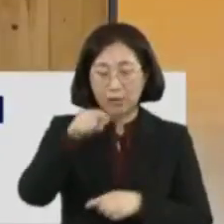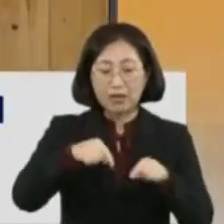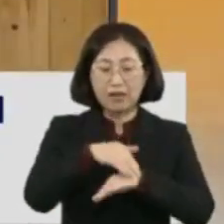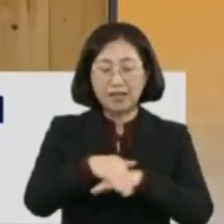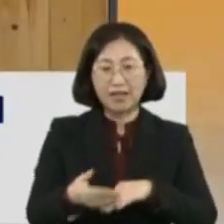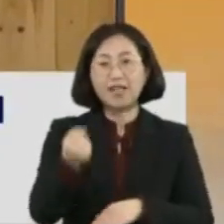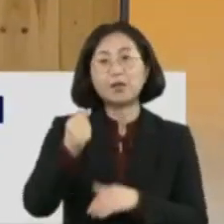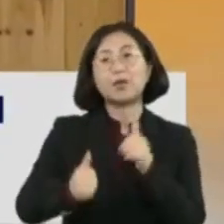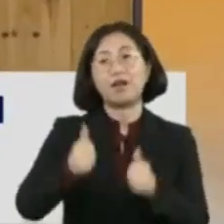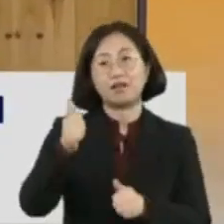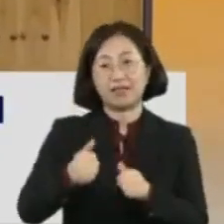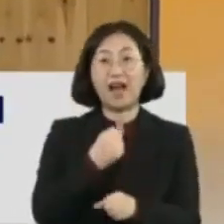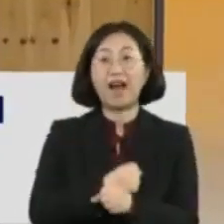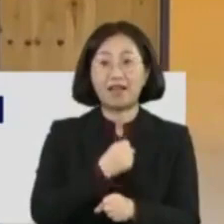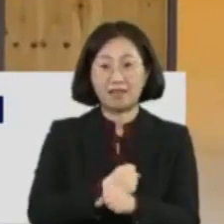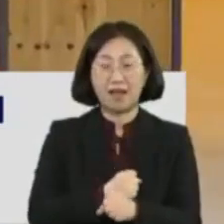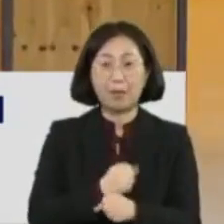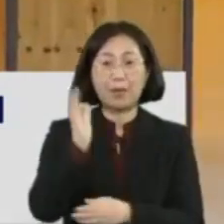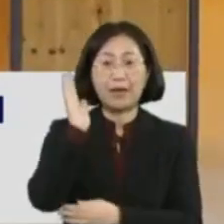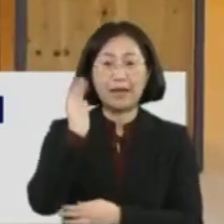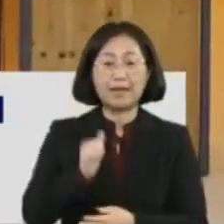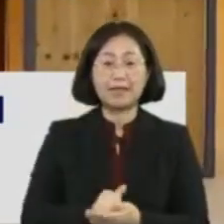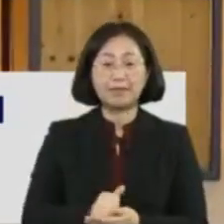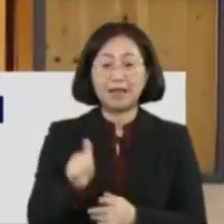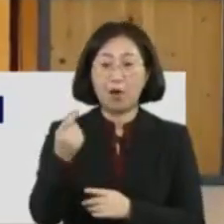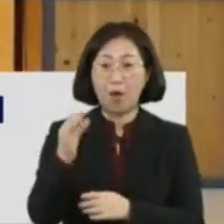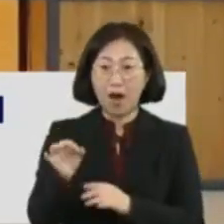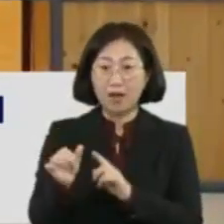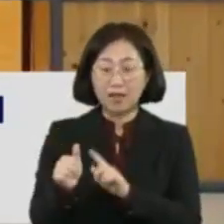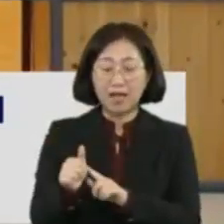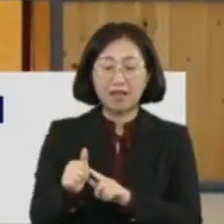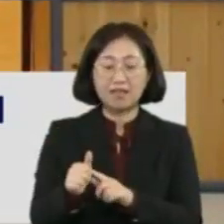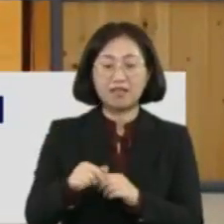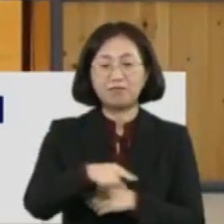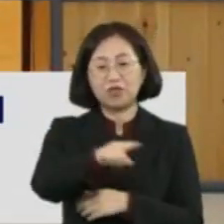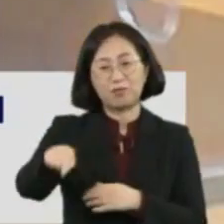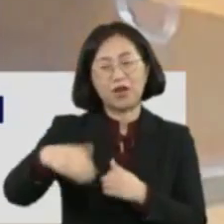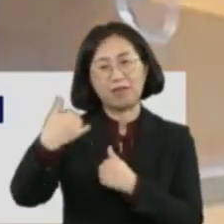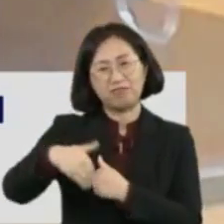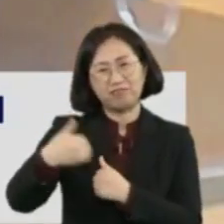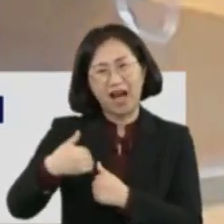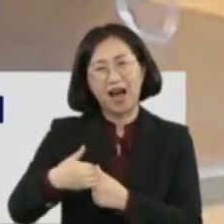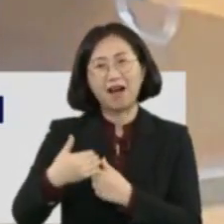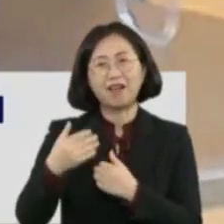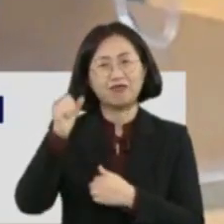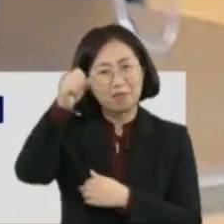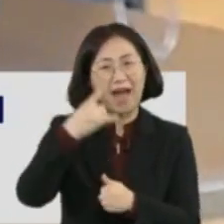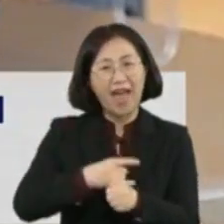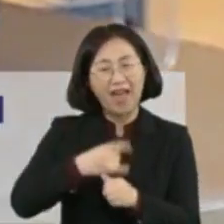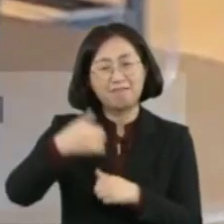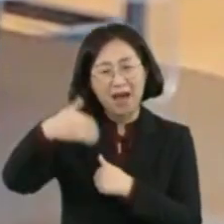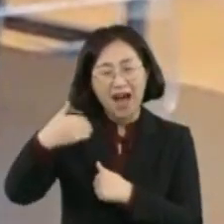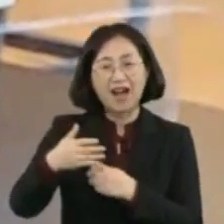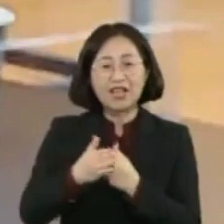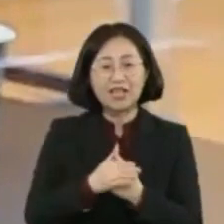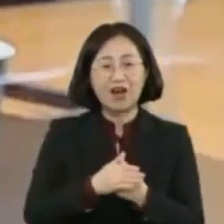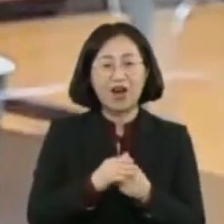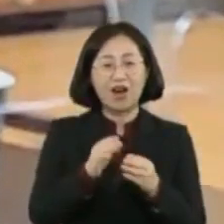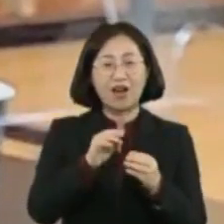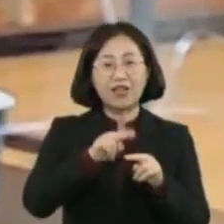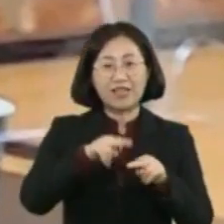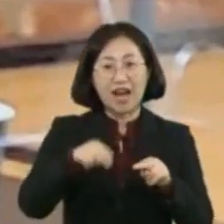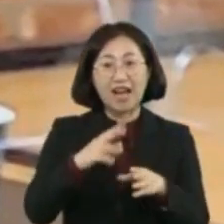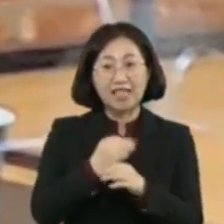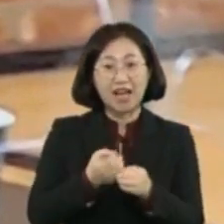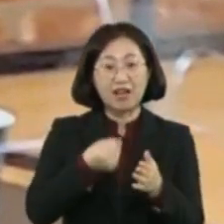정책으로 경쟁하겠다고 말했습니다. 황 시장은 주변에 경선 참여 요구가 많았다면서 시장 사퇴 시점이 결정되면